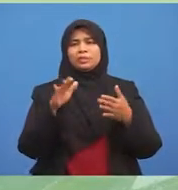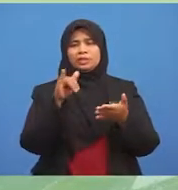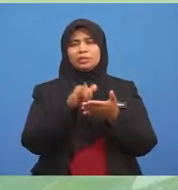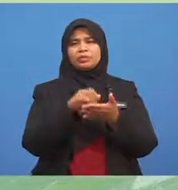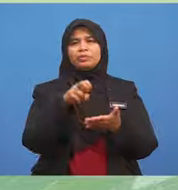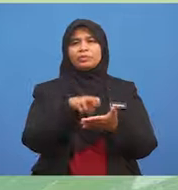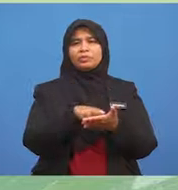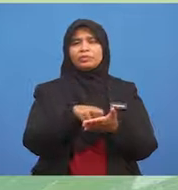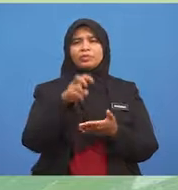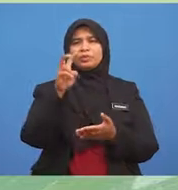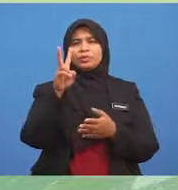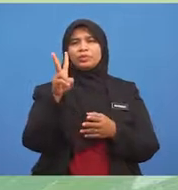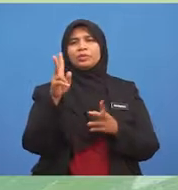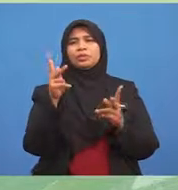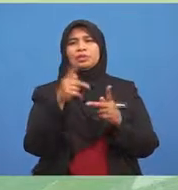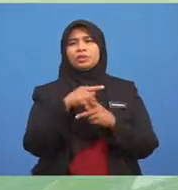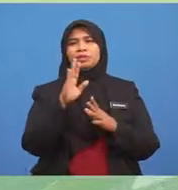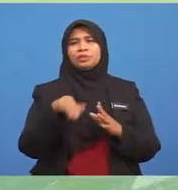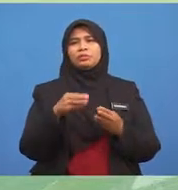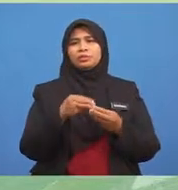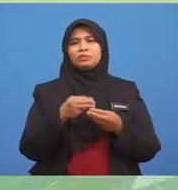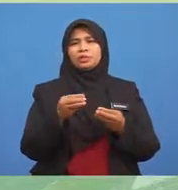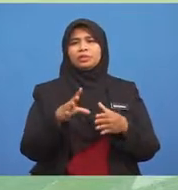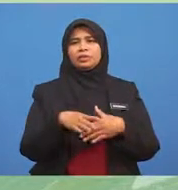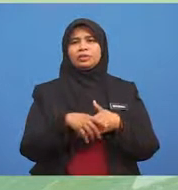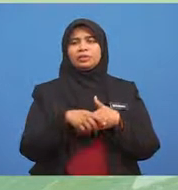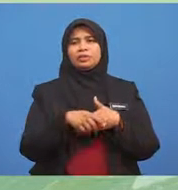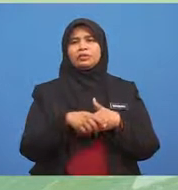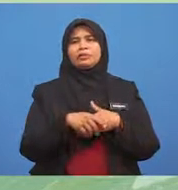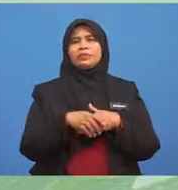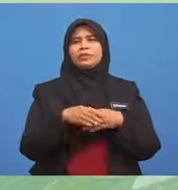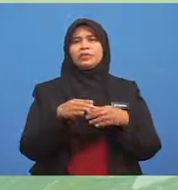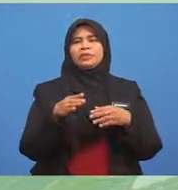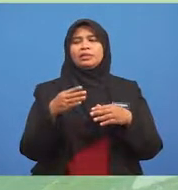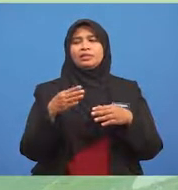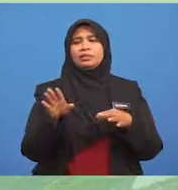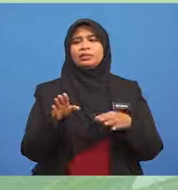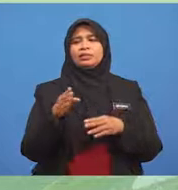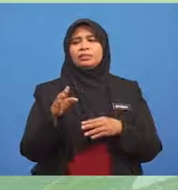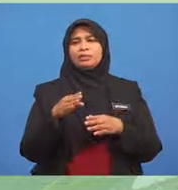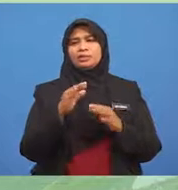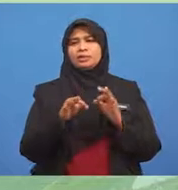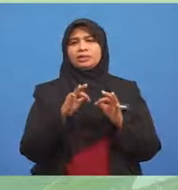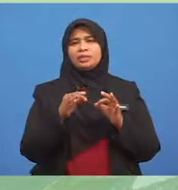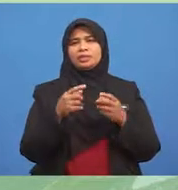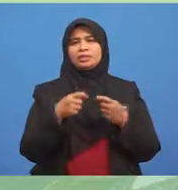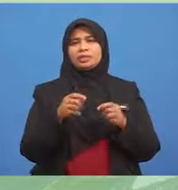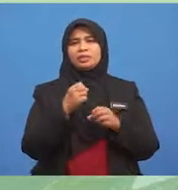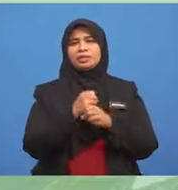2 kali sebelum memberi salam. Sekiranya dia telah mengerjakan 5 rakaat, maka sujud